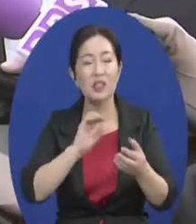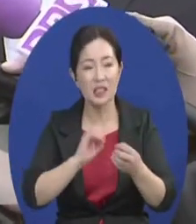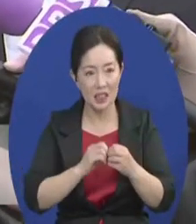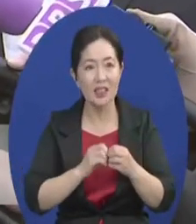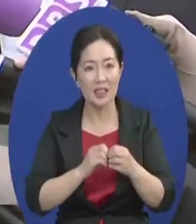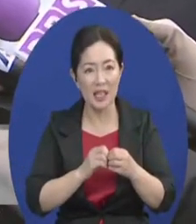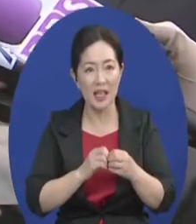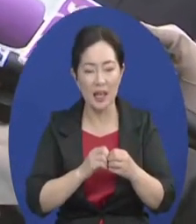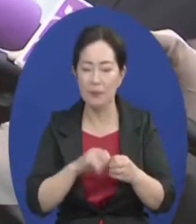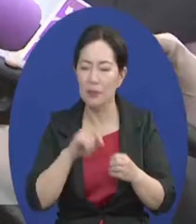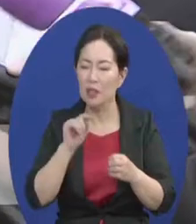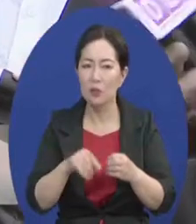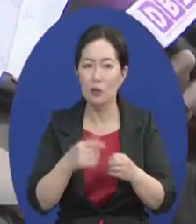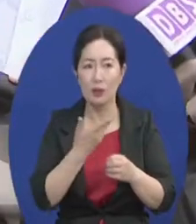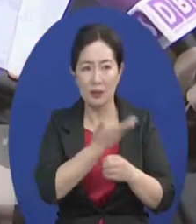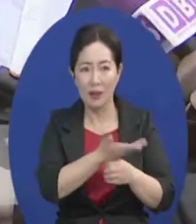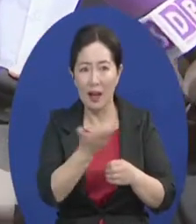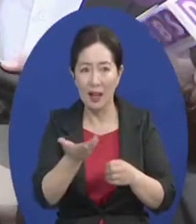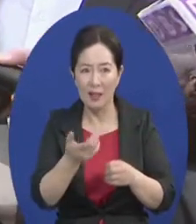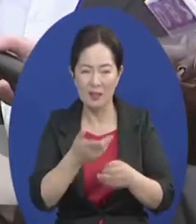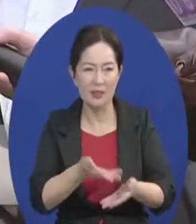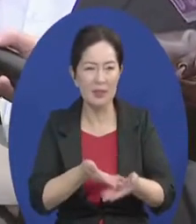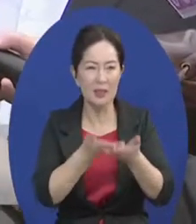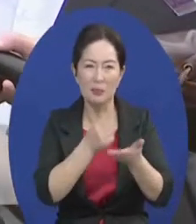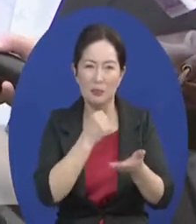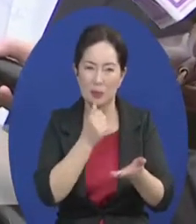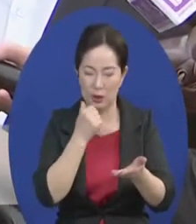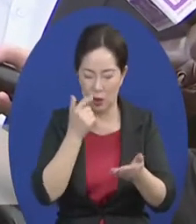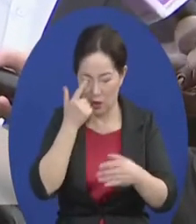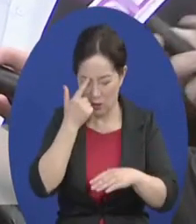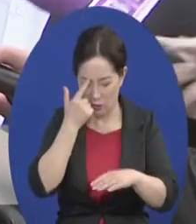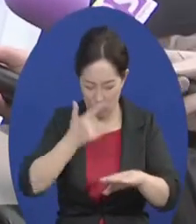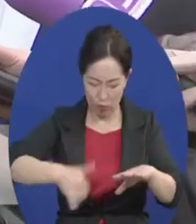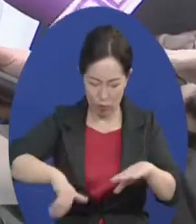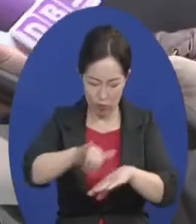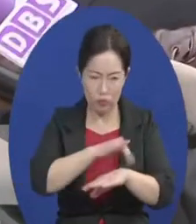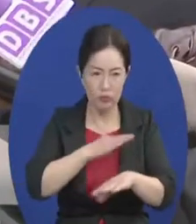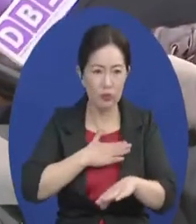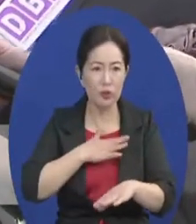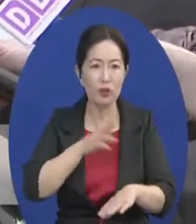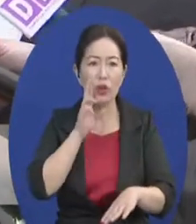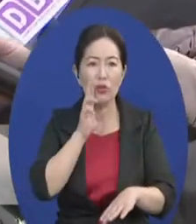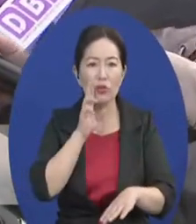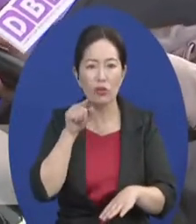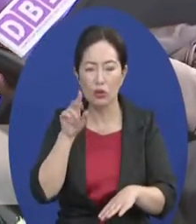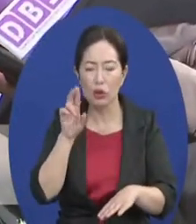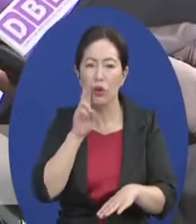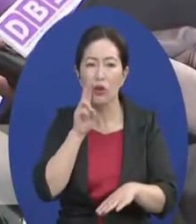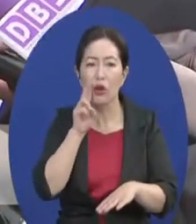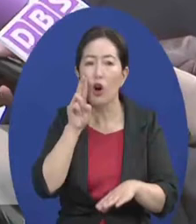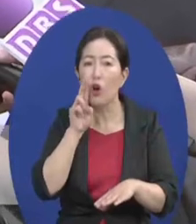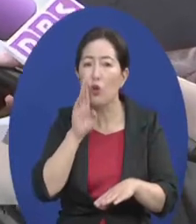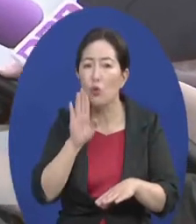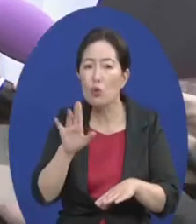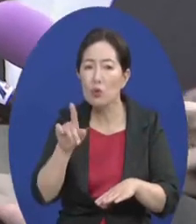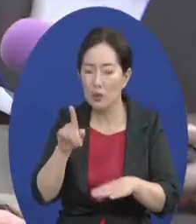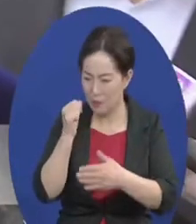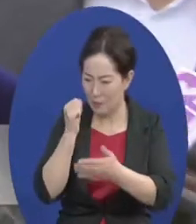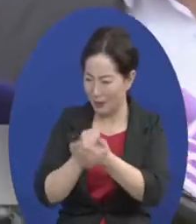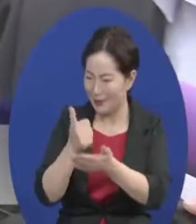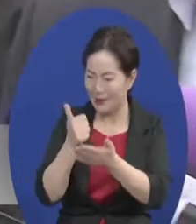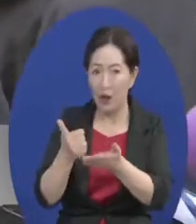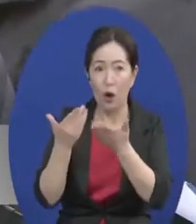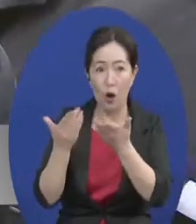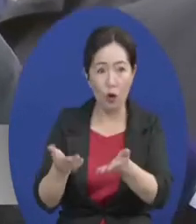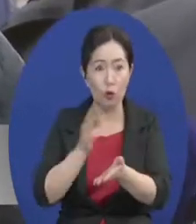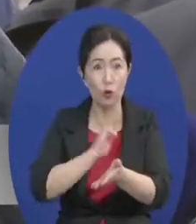нь зөвхөн одоо таад дэмжих гээд байгаа даа биш. Монголыг хилүү одоо хүнсний үед баталгаатай их хүсвэрт олсолох